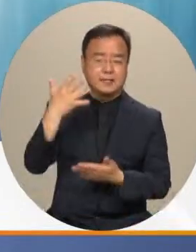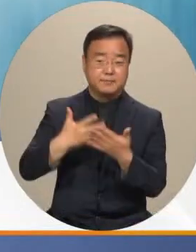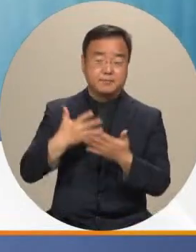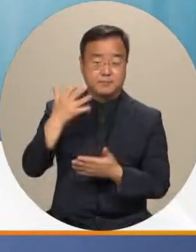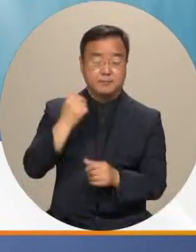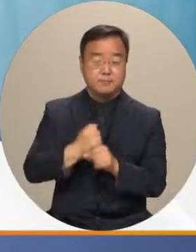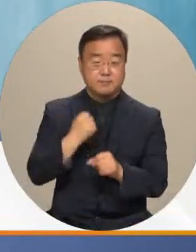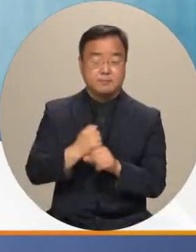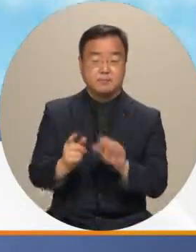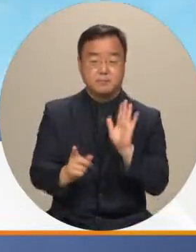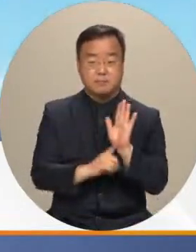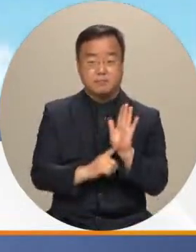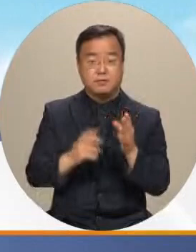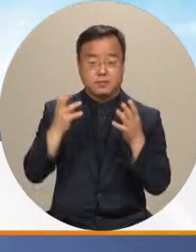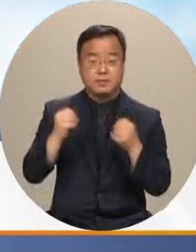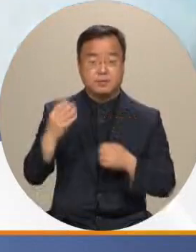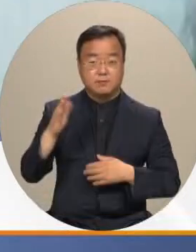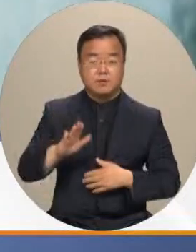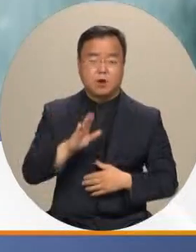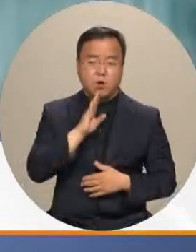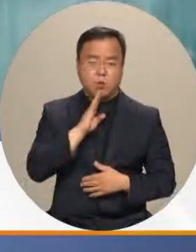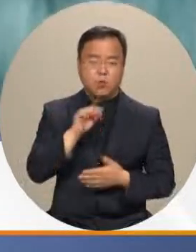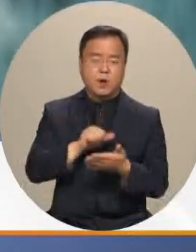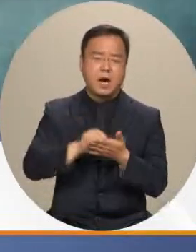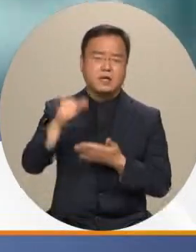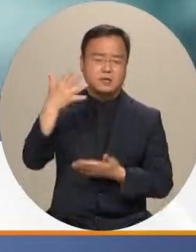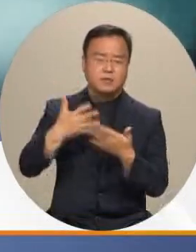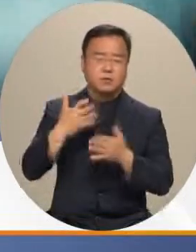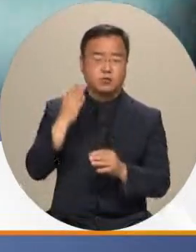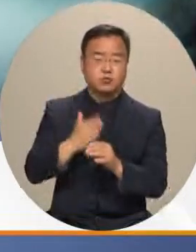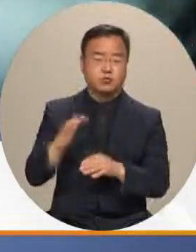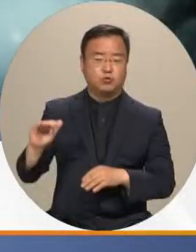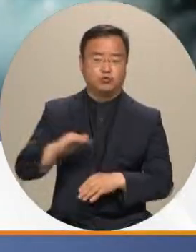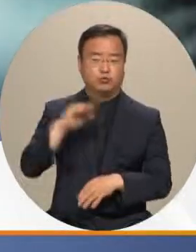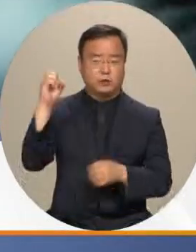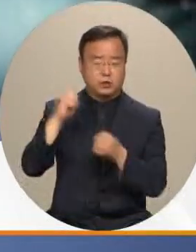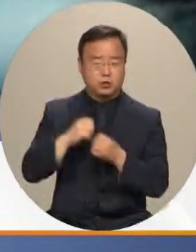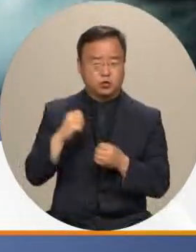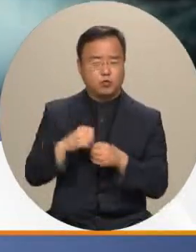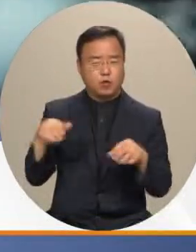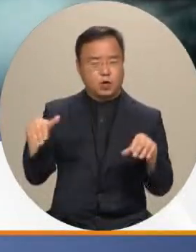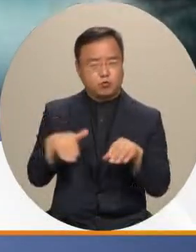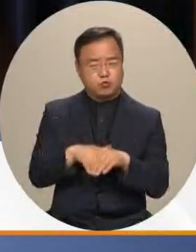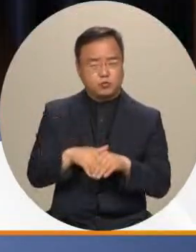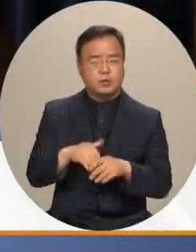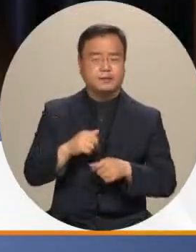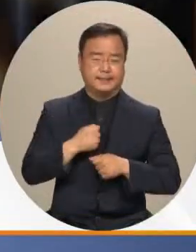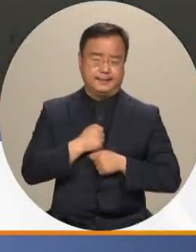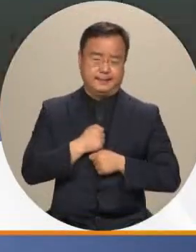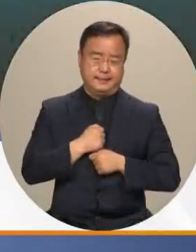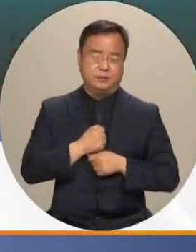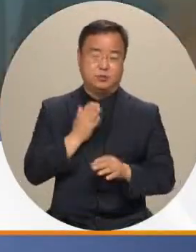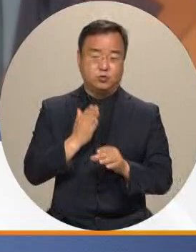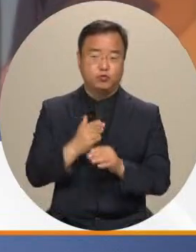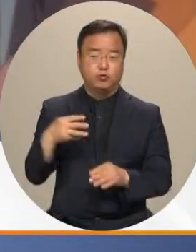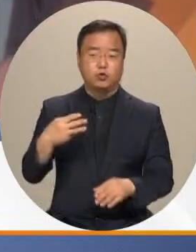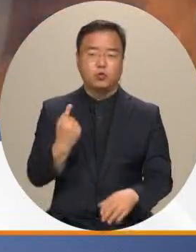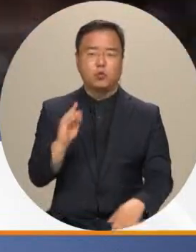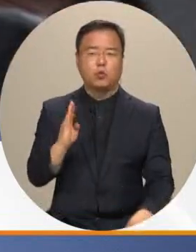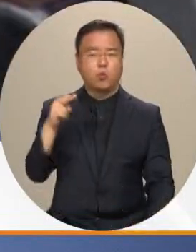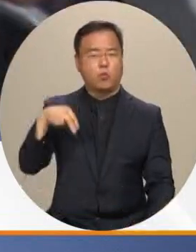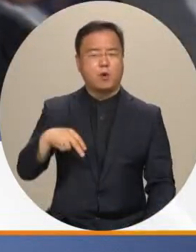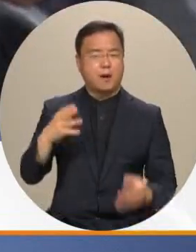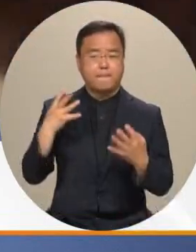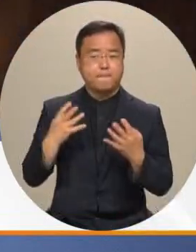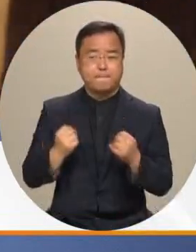많이 형상화가 되어 있는데 정작 애니메이션 상에서 우리의 전통과 고유 문화를 간직한 로봇은 잘 없더라구요